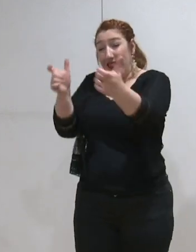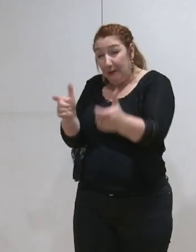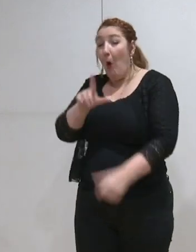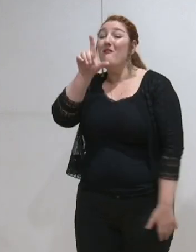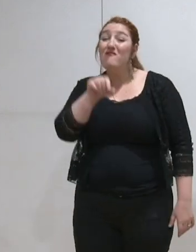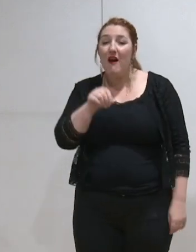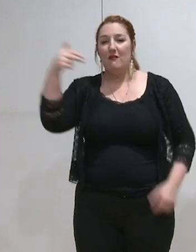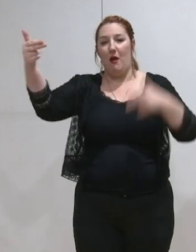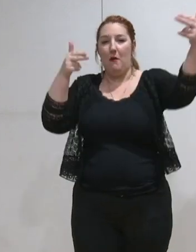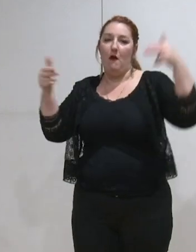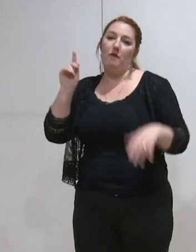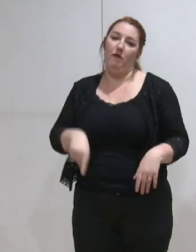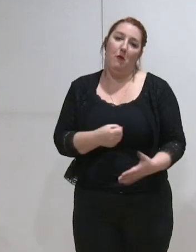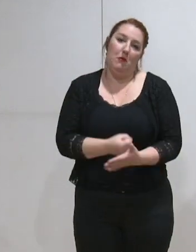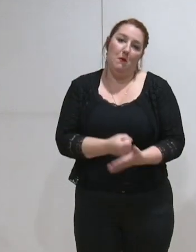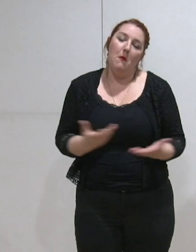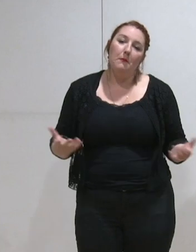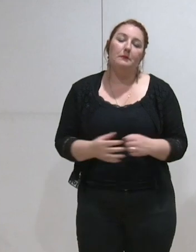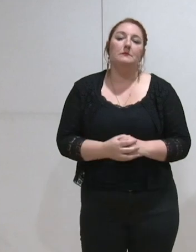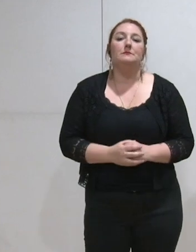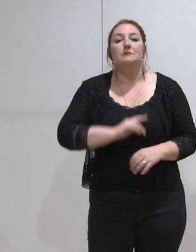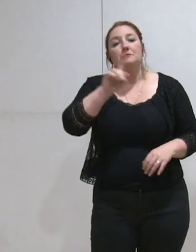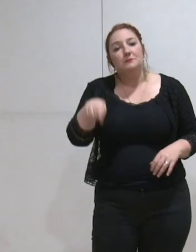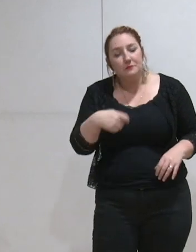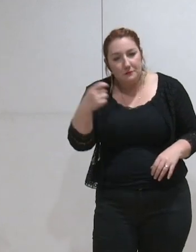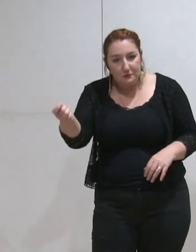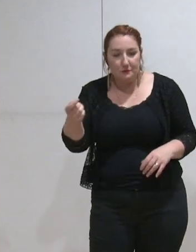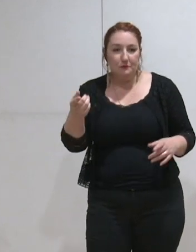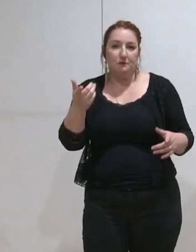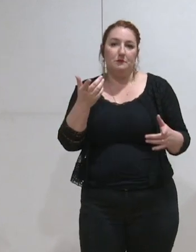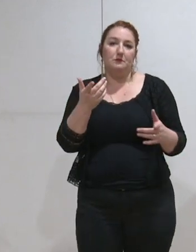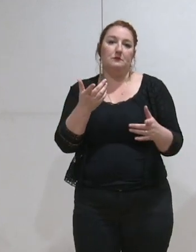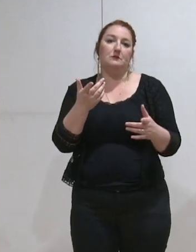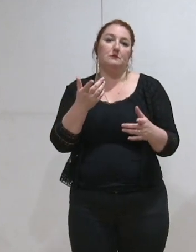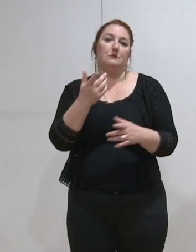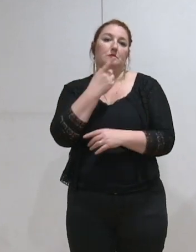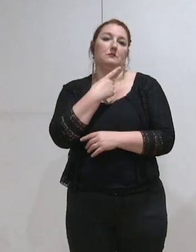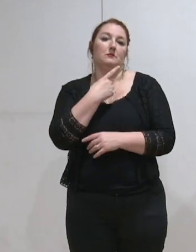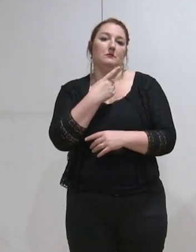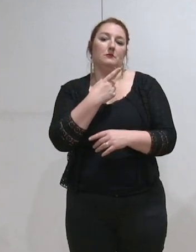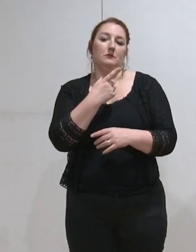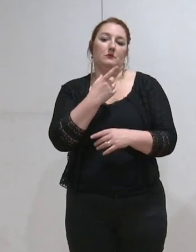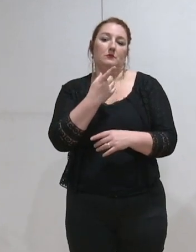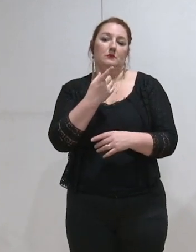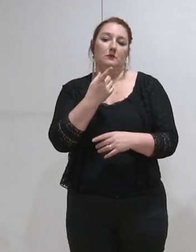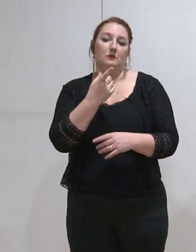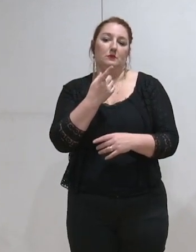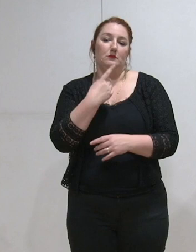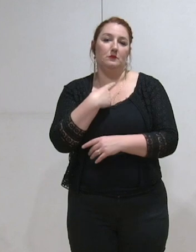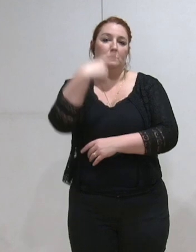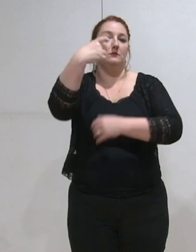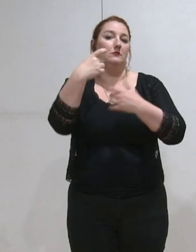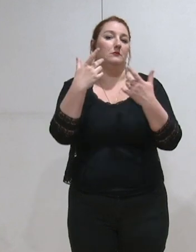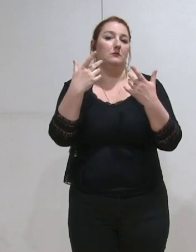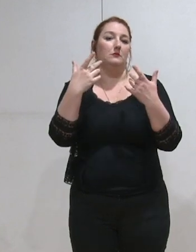public là bien évidemment nous avons répondu la réquisition nous avons été nous avons été fait l'objet concernant